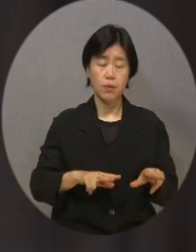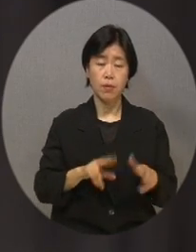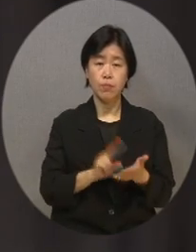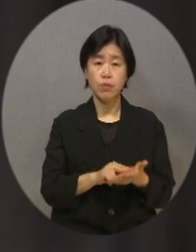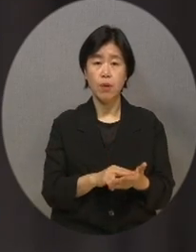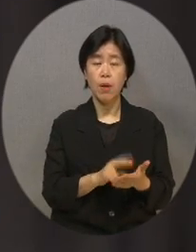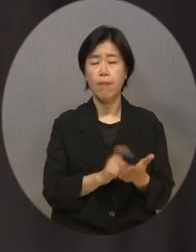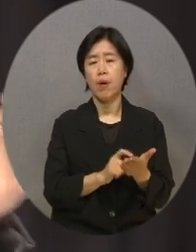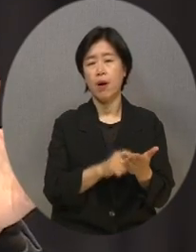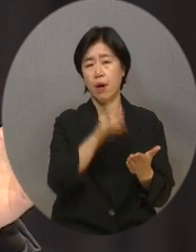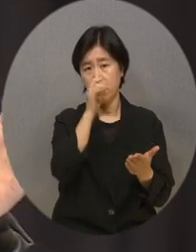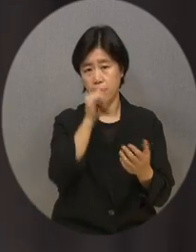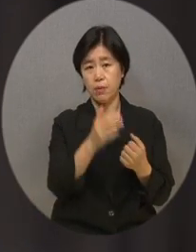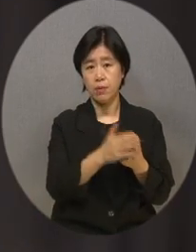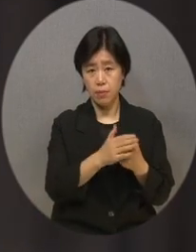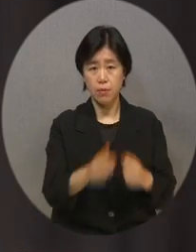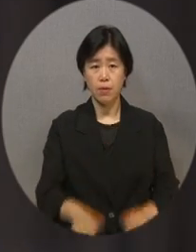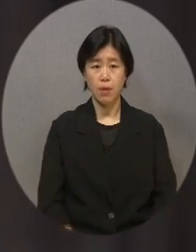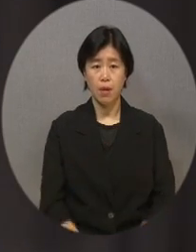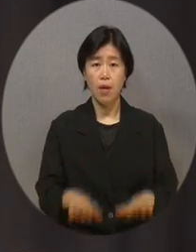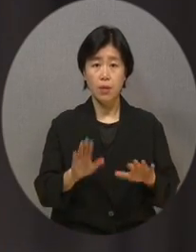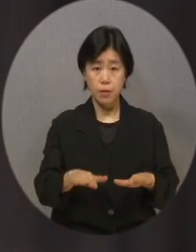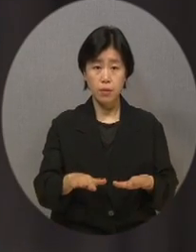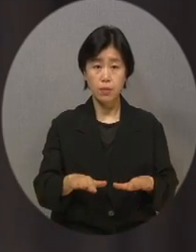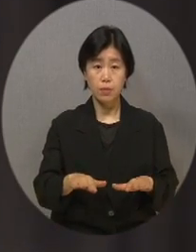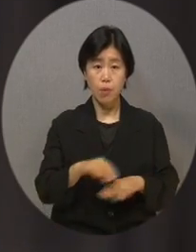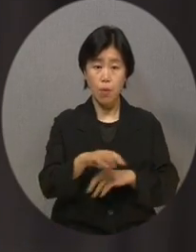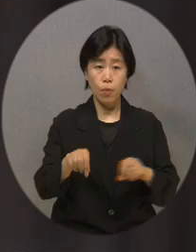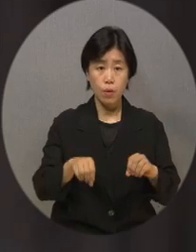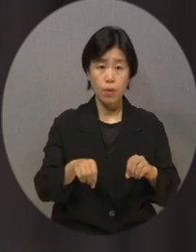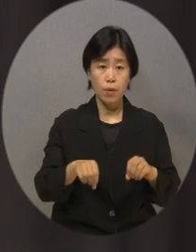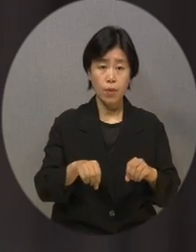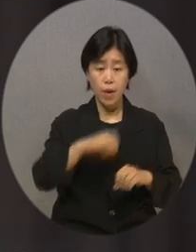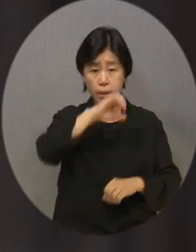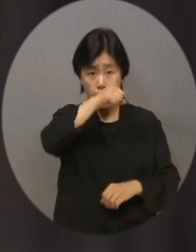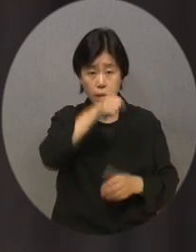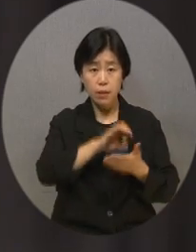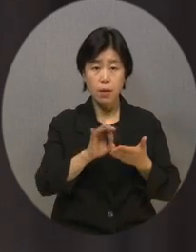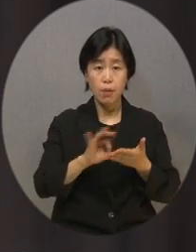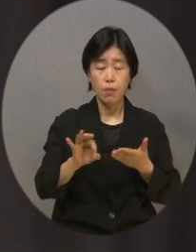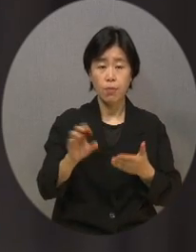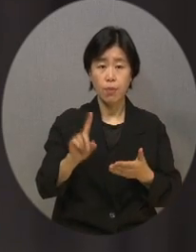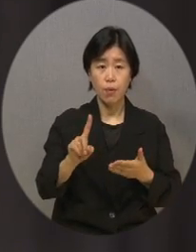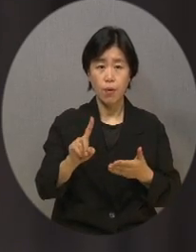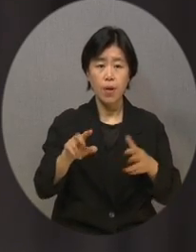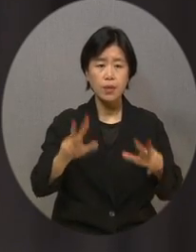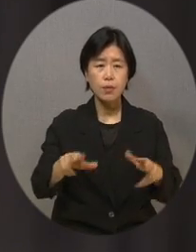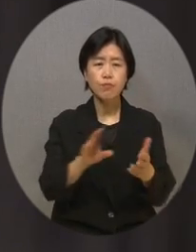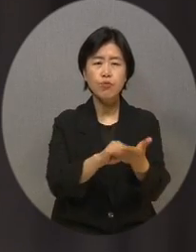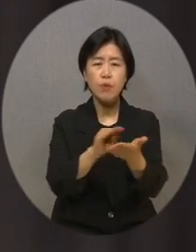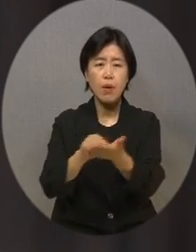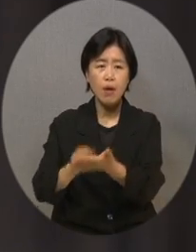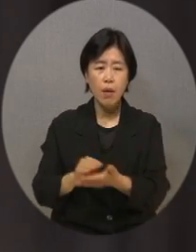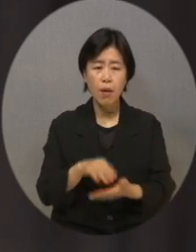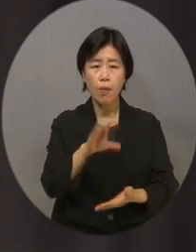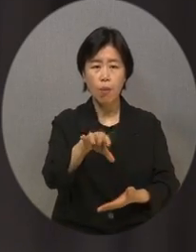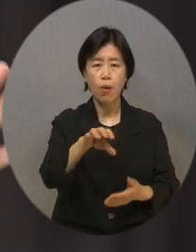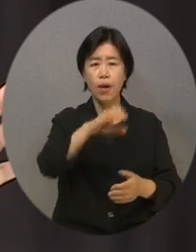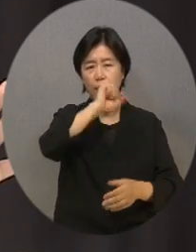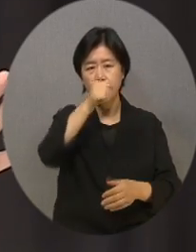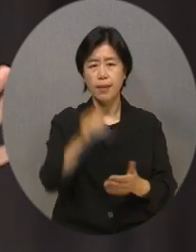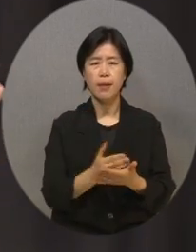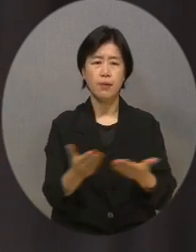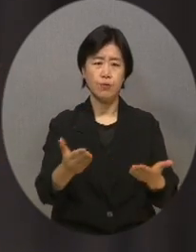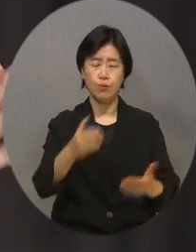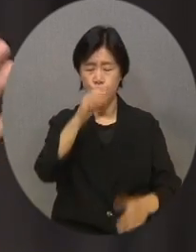예산들을 필요로 하는 필수 의료나 지역 의료에 즉각 투입해야 된다는 거예요. 그게 이제 여러 가지 방법이 있는데 그 지금